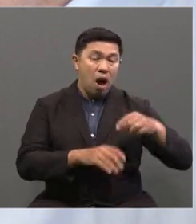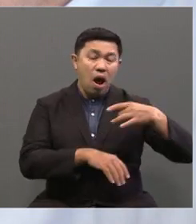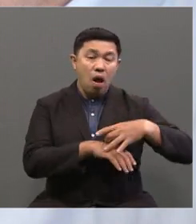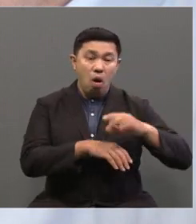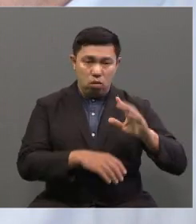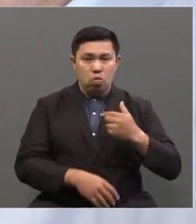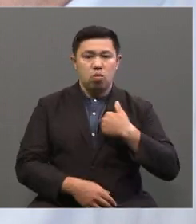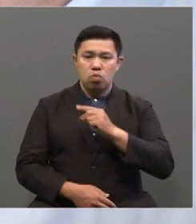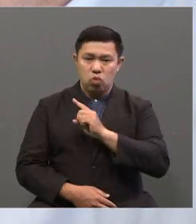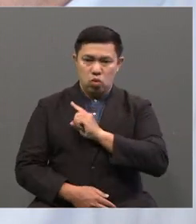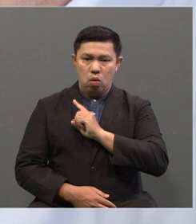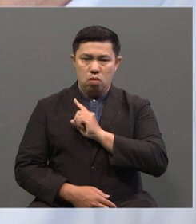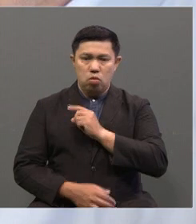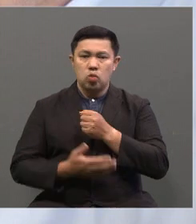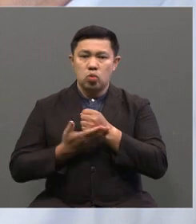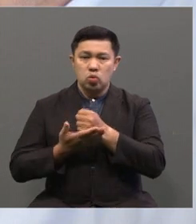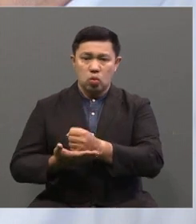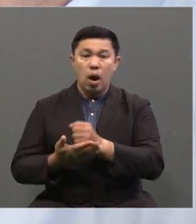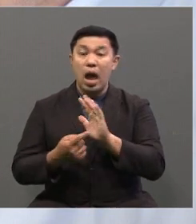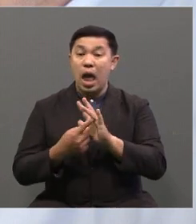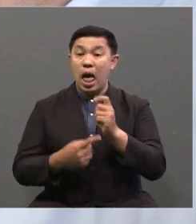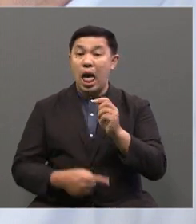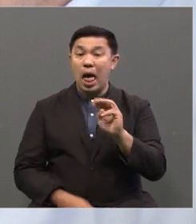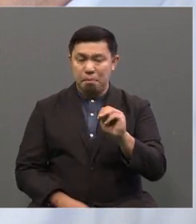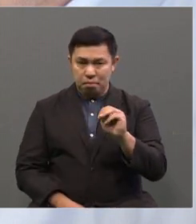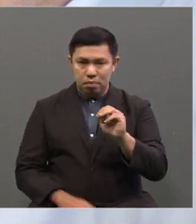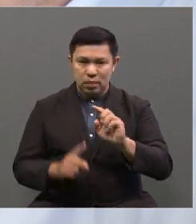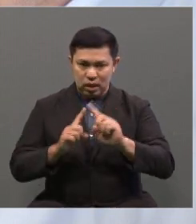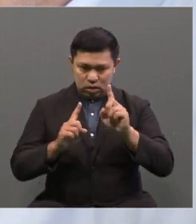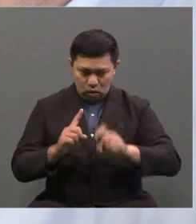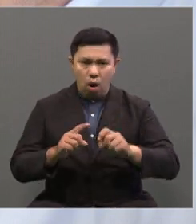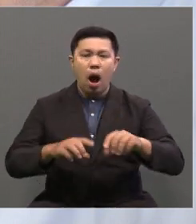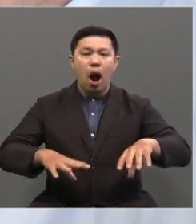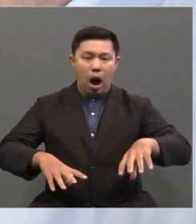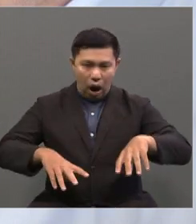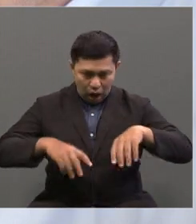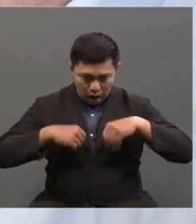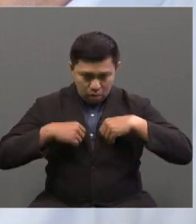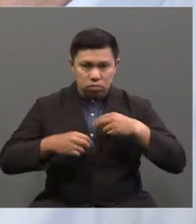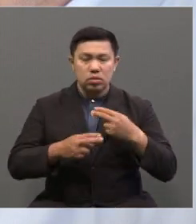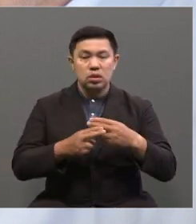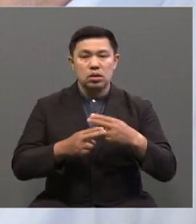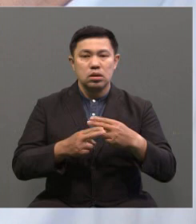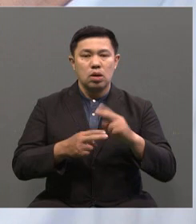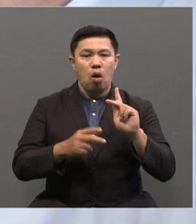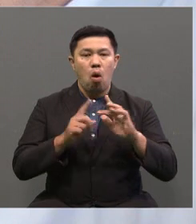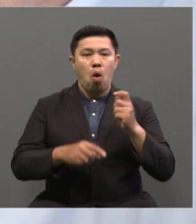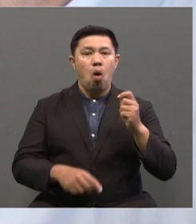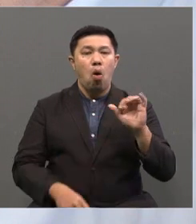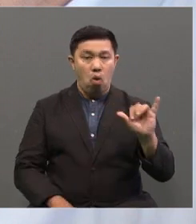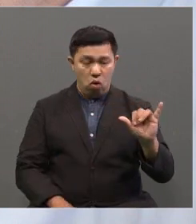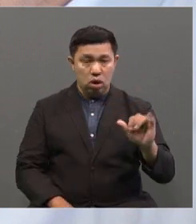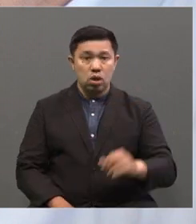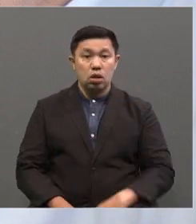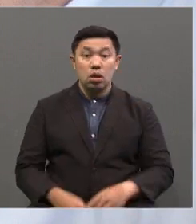าษณ์ว่าจะรับหน้าที่เป็นทนายความให้กับแอมแต่มีเงื่อนไขนะแอมต้องรับสารภาพในคดีของคุณก้อยปรากฏว่าล่